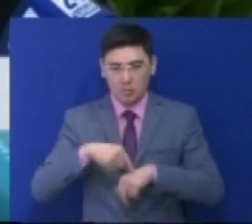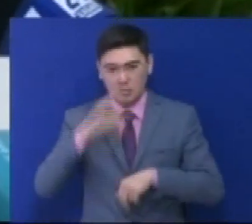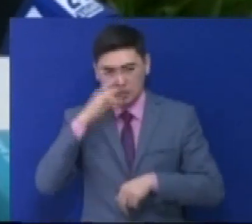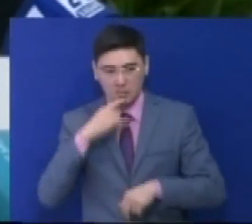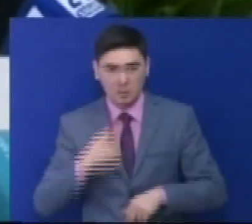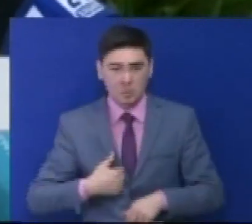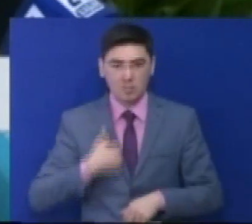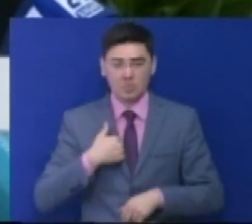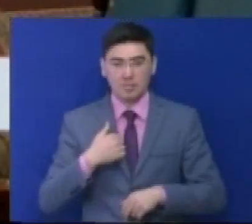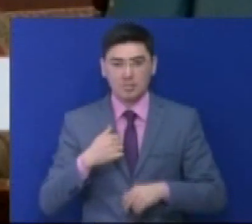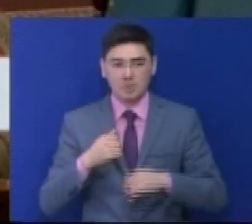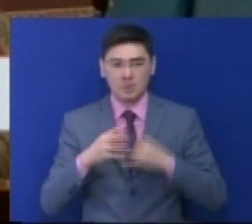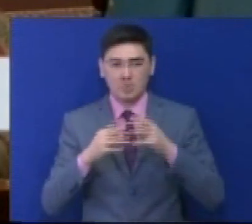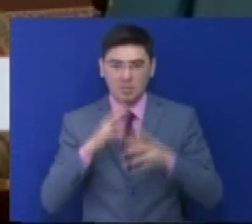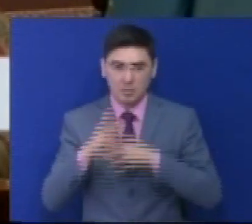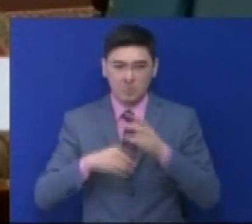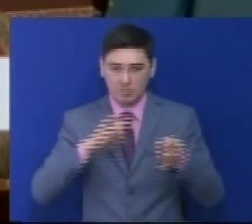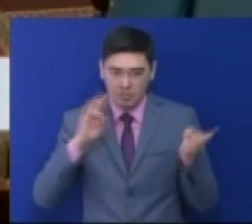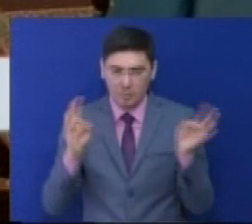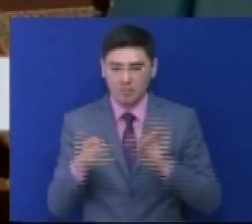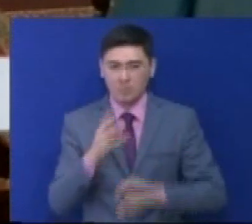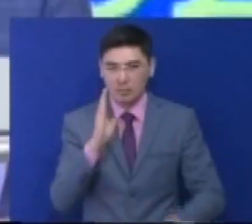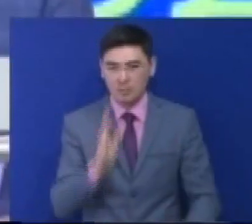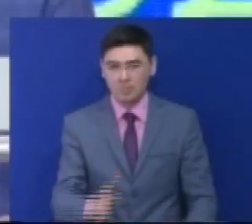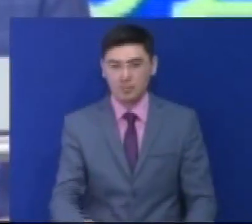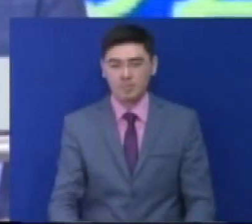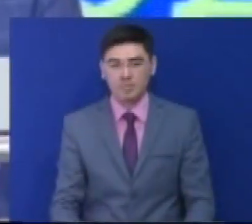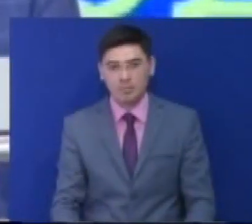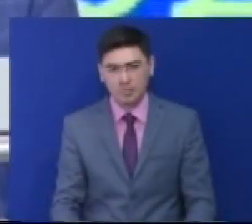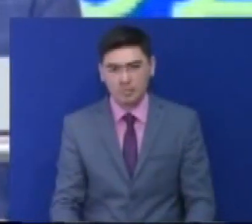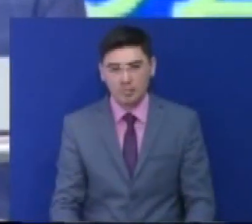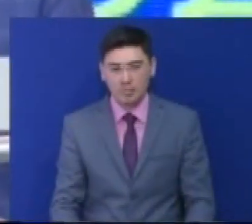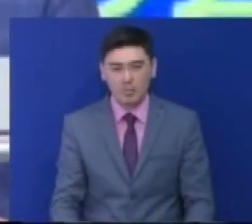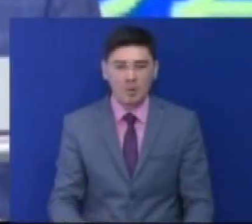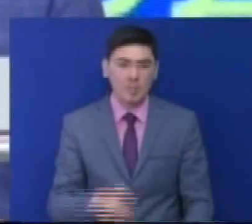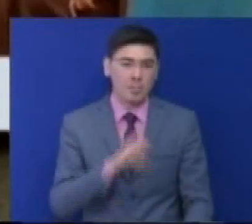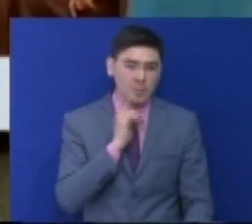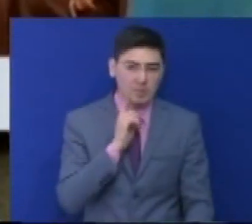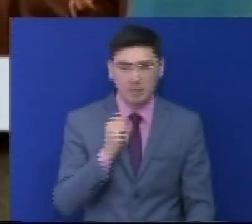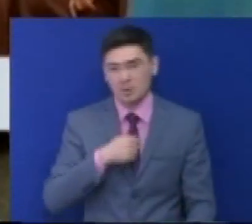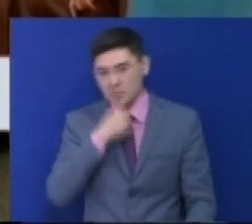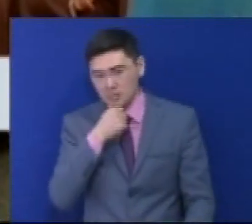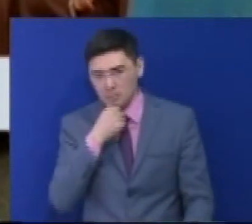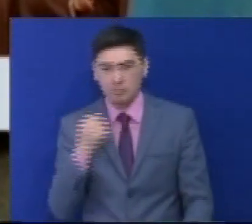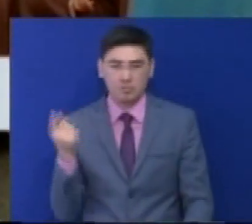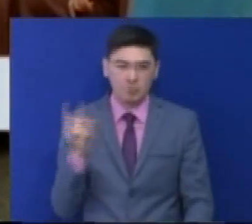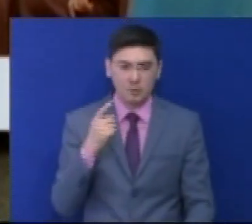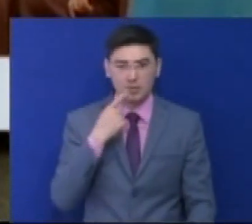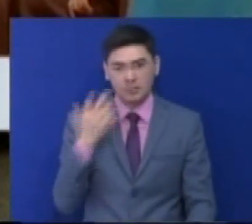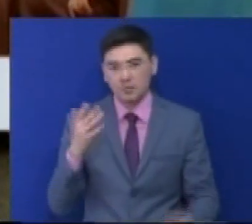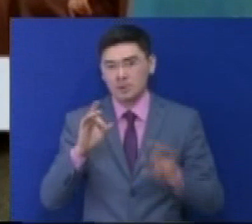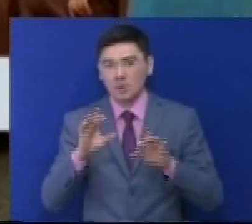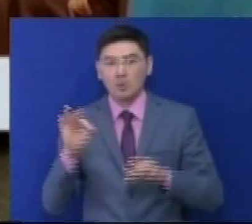но и для всего мира. В ходе патриотической акции представители старшего поколения и молодежи отмечали, что благодаря мудрой